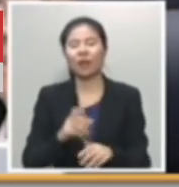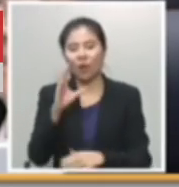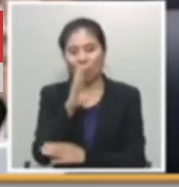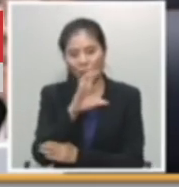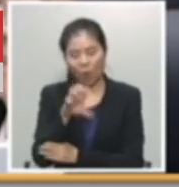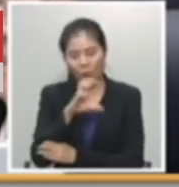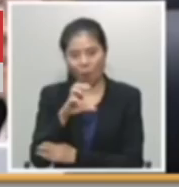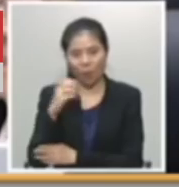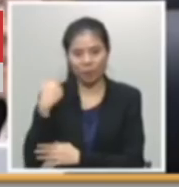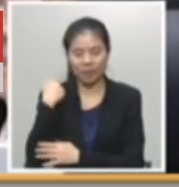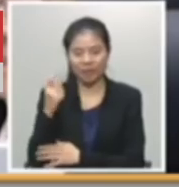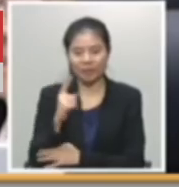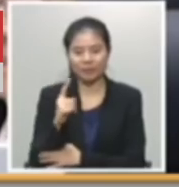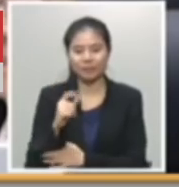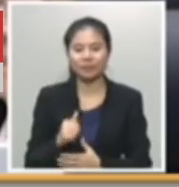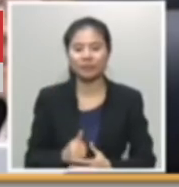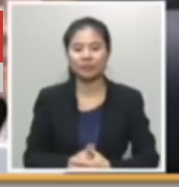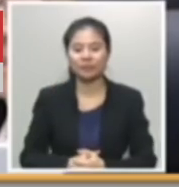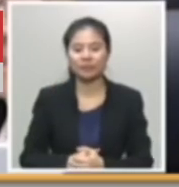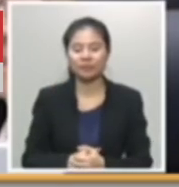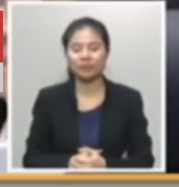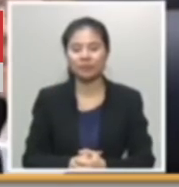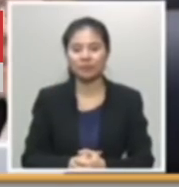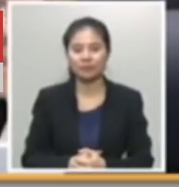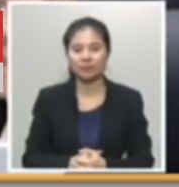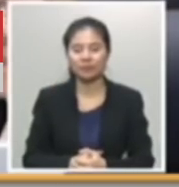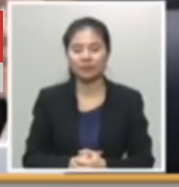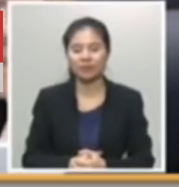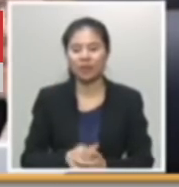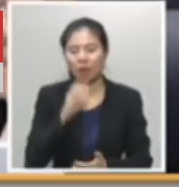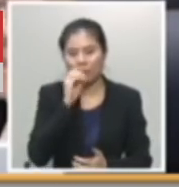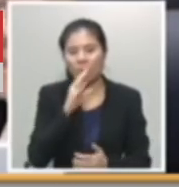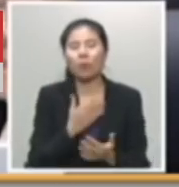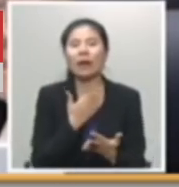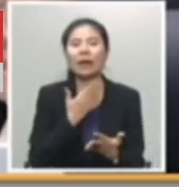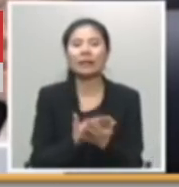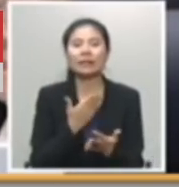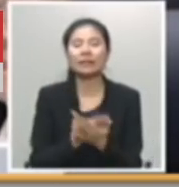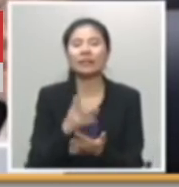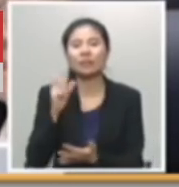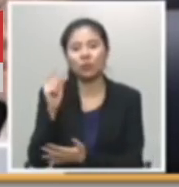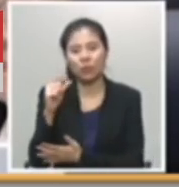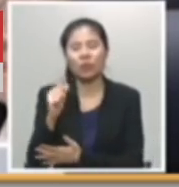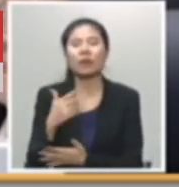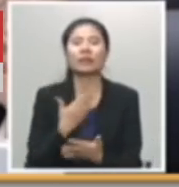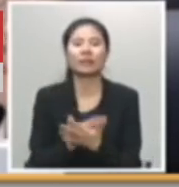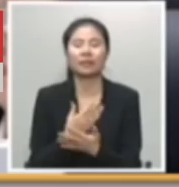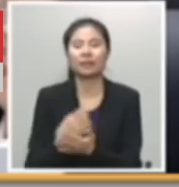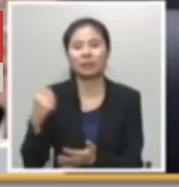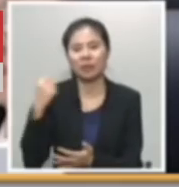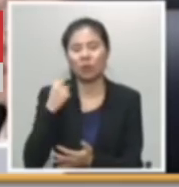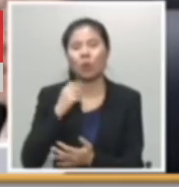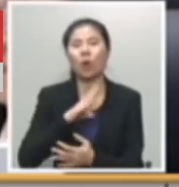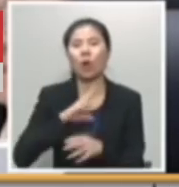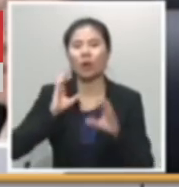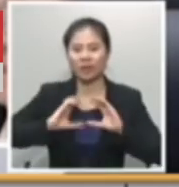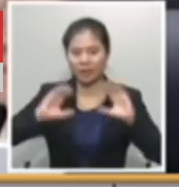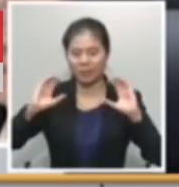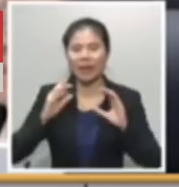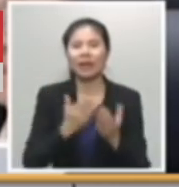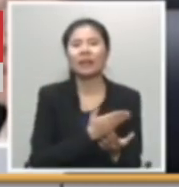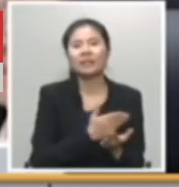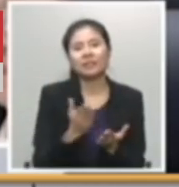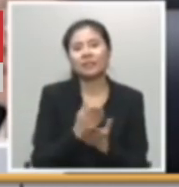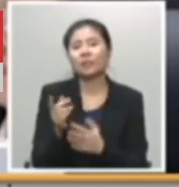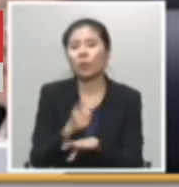ว้อะปรากฏว่าถึงเวลานะครับบอกว่าเป็นงบฉุกเฉินงบมั่นคงงบลับก็ไปซื้ออาวุธซื้อร